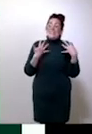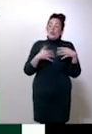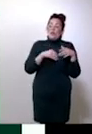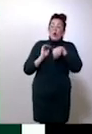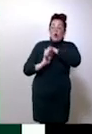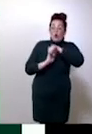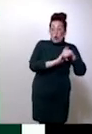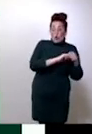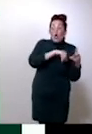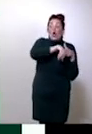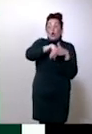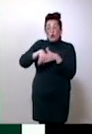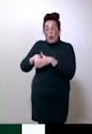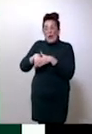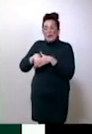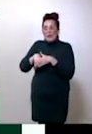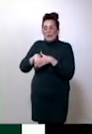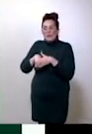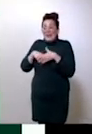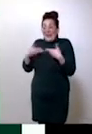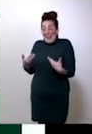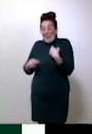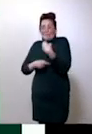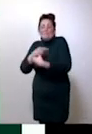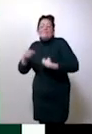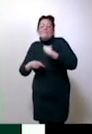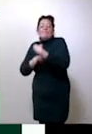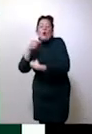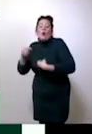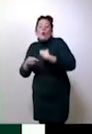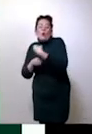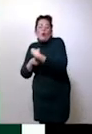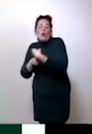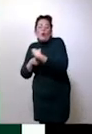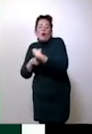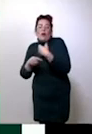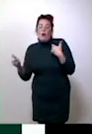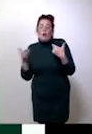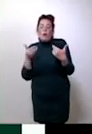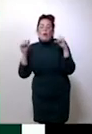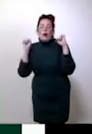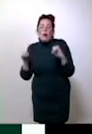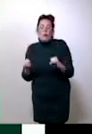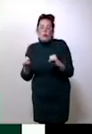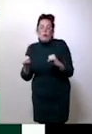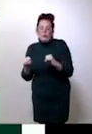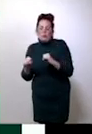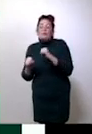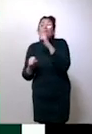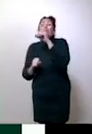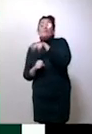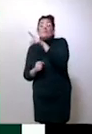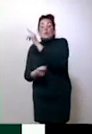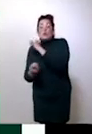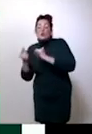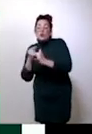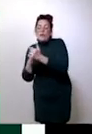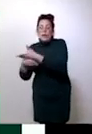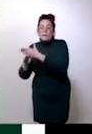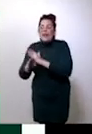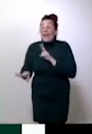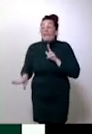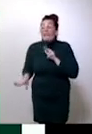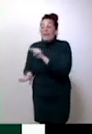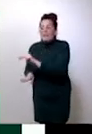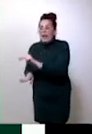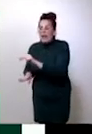sont programmés ou en cours de construction, que les nouveaux logements sociaux sont prévus sur des zones où ils sont déjà très présents. Et donc il y